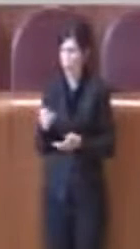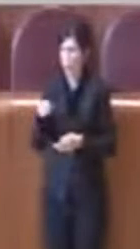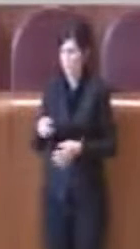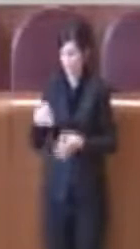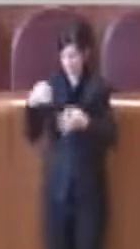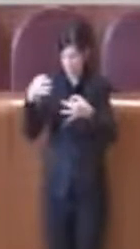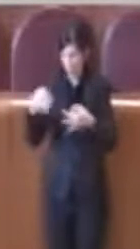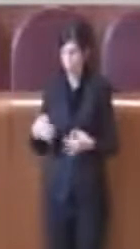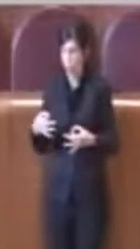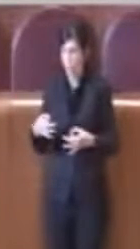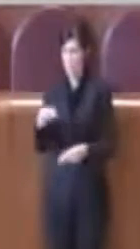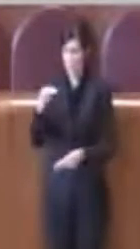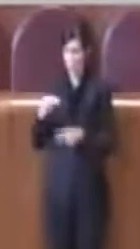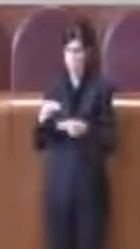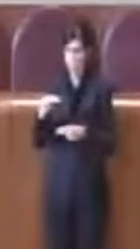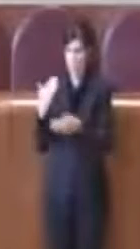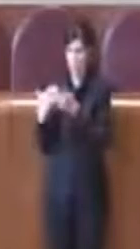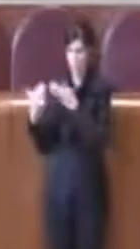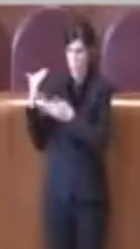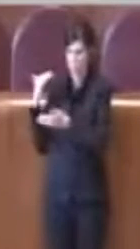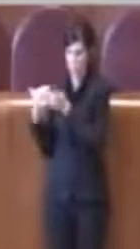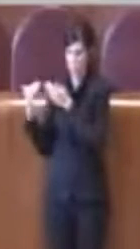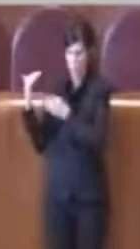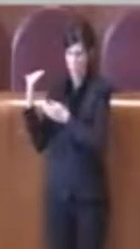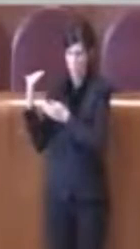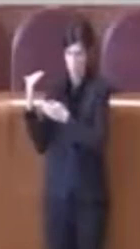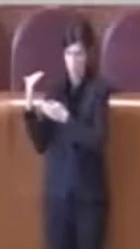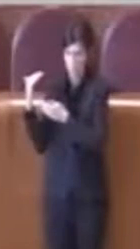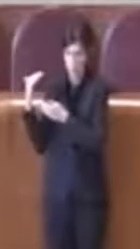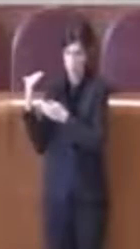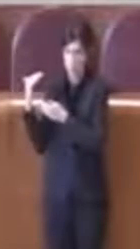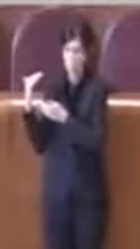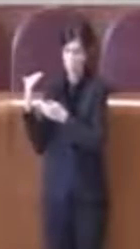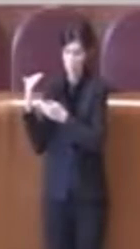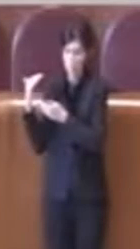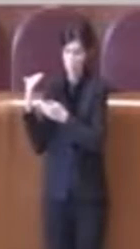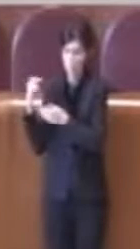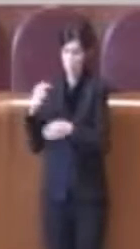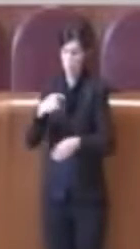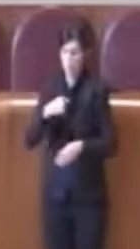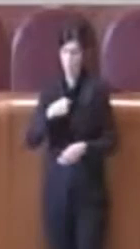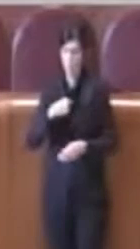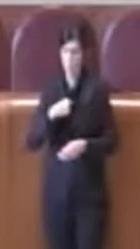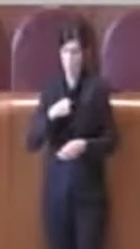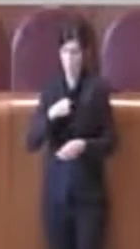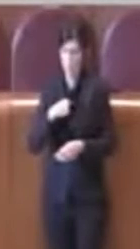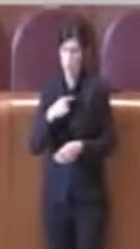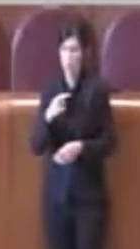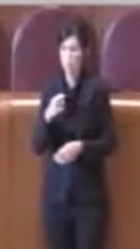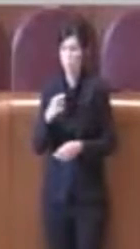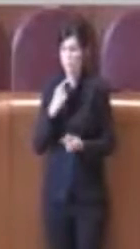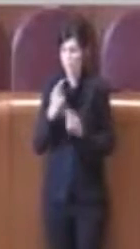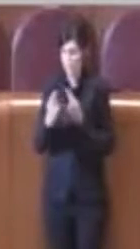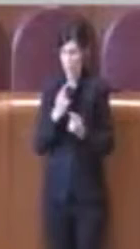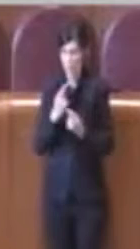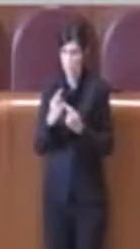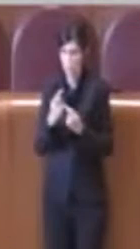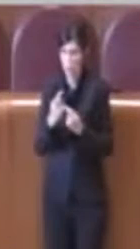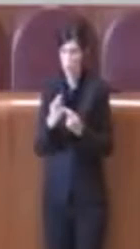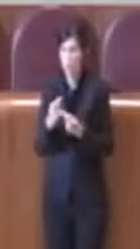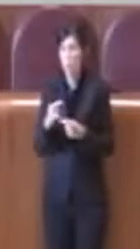dalle amministrazioni che ci hanno preceduto. E quindi, ecco, io rilascio la dichiarazione di voto